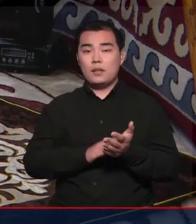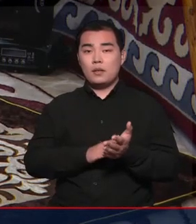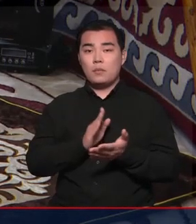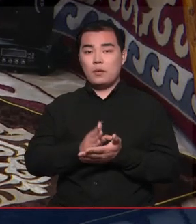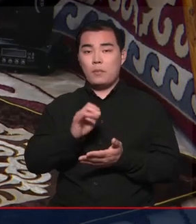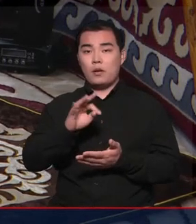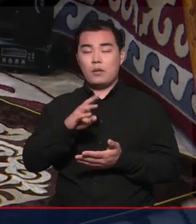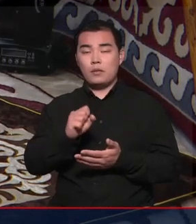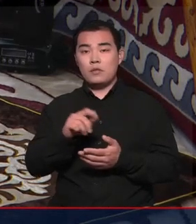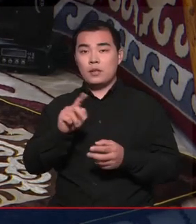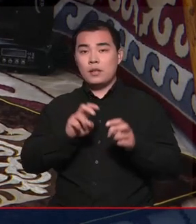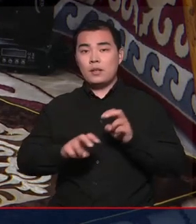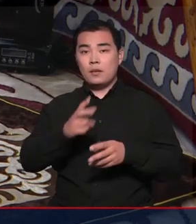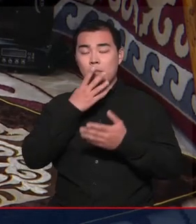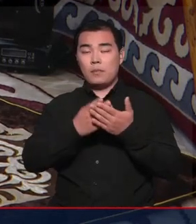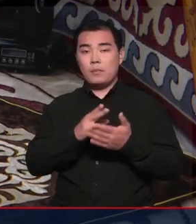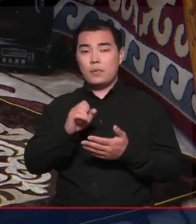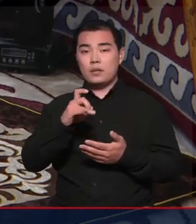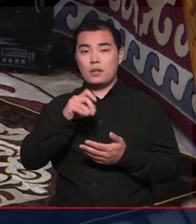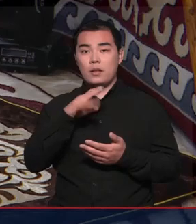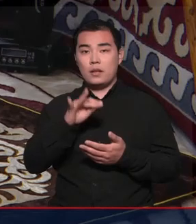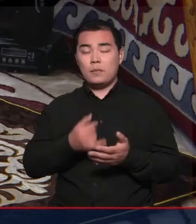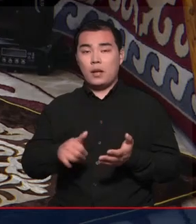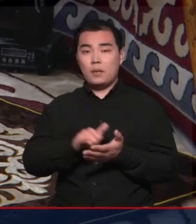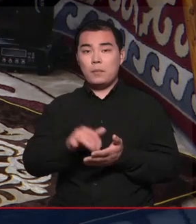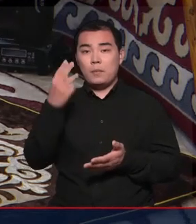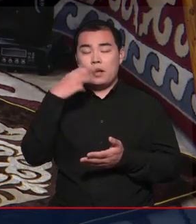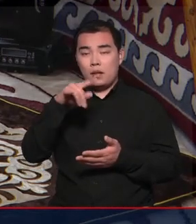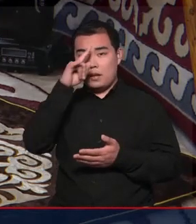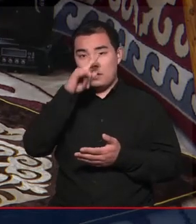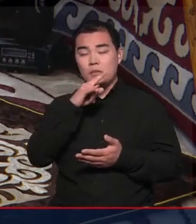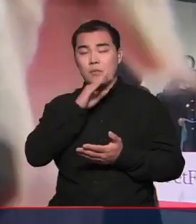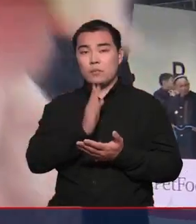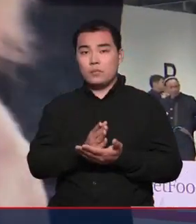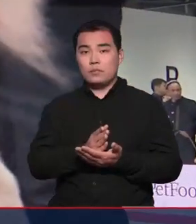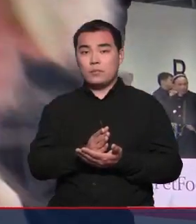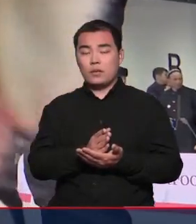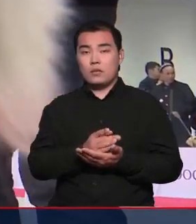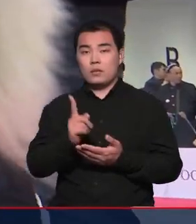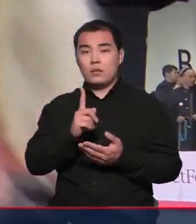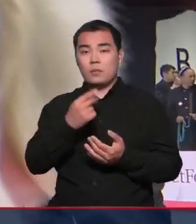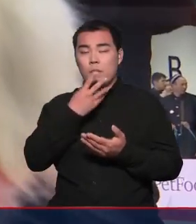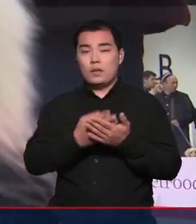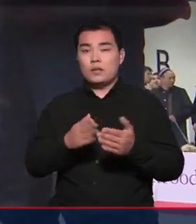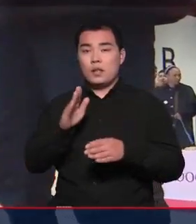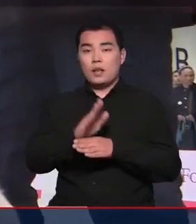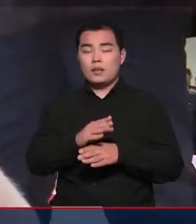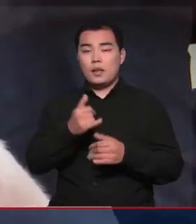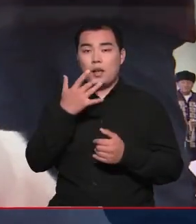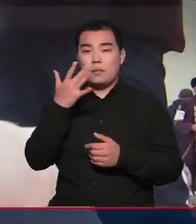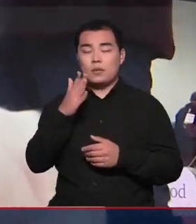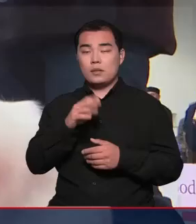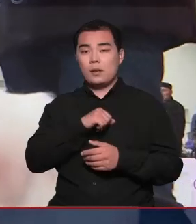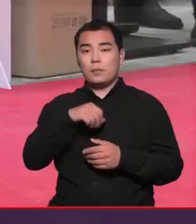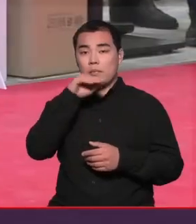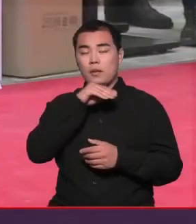породу. Все в ожидании международного признания и закрепления бренда за Казахстаном. Задача иностранных специалистов – проверить